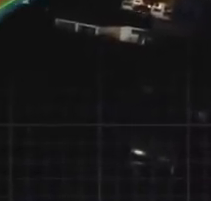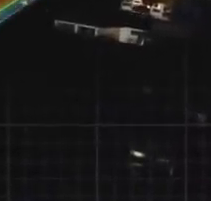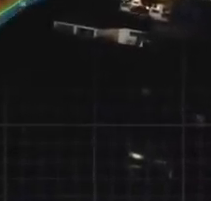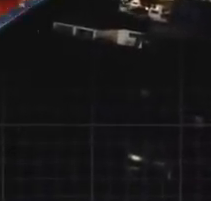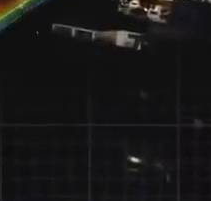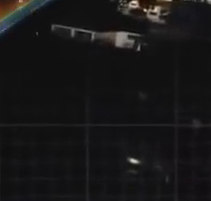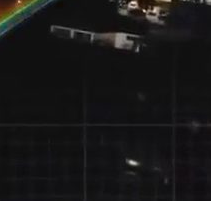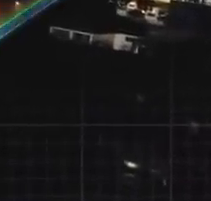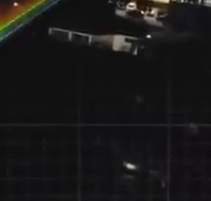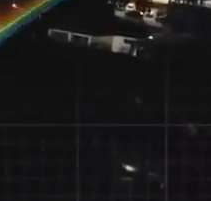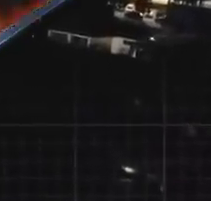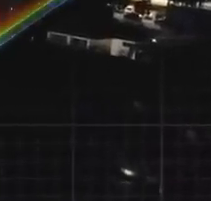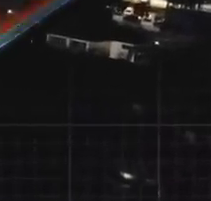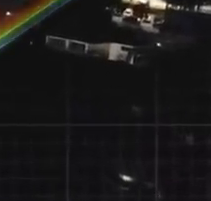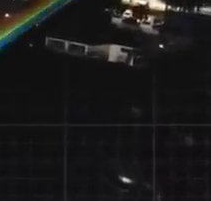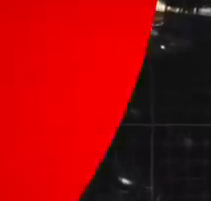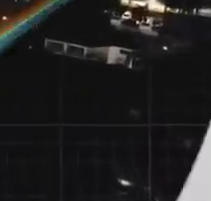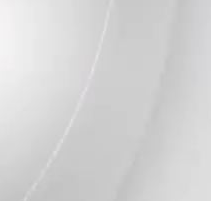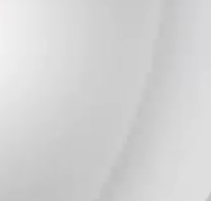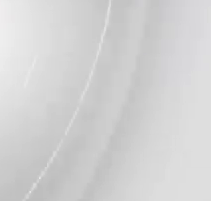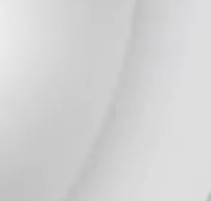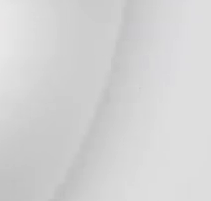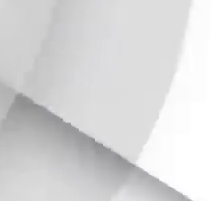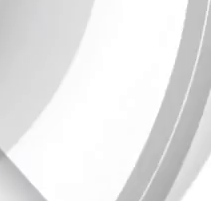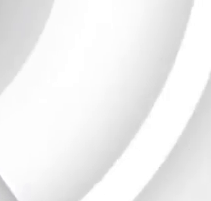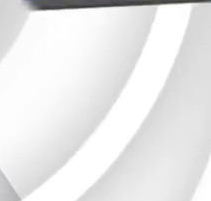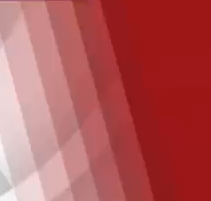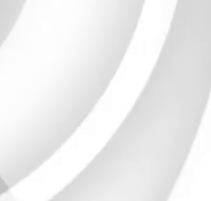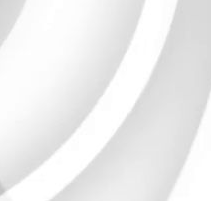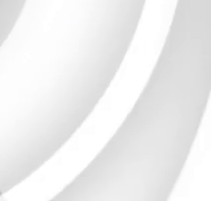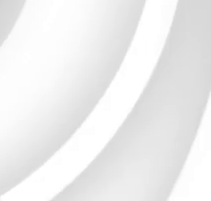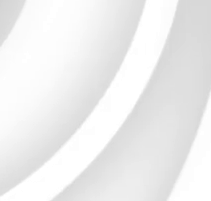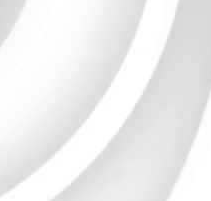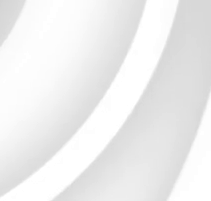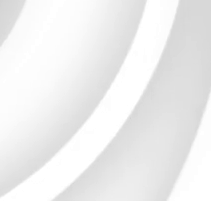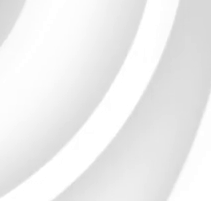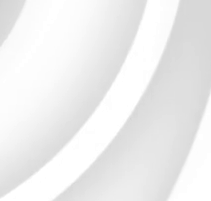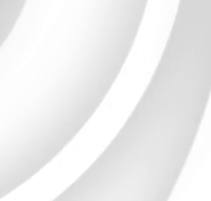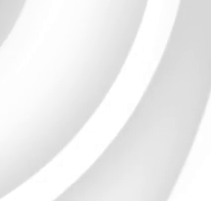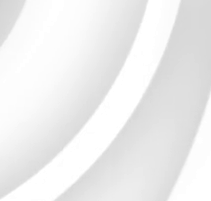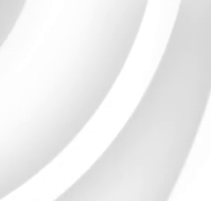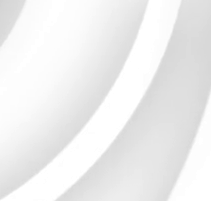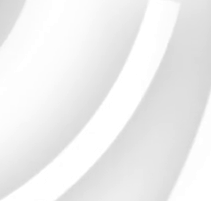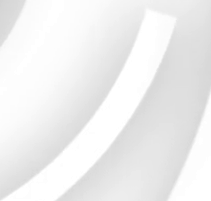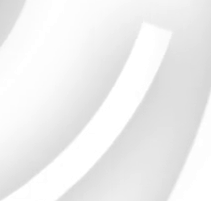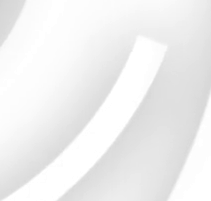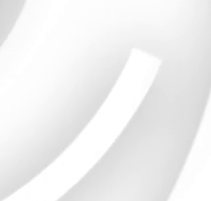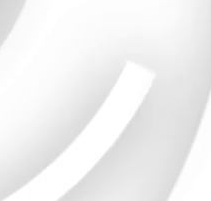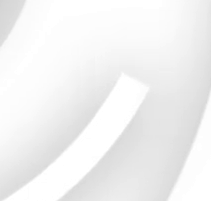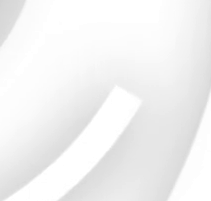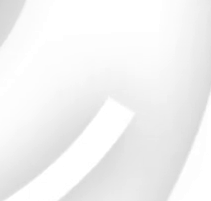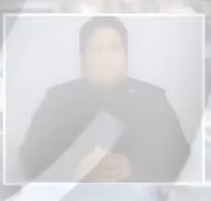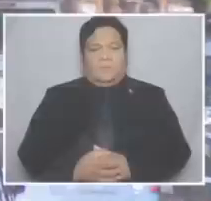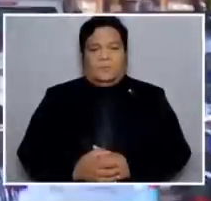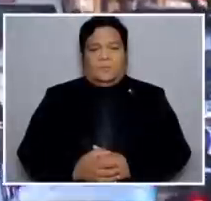ABS-CBN News Center Manila. Ito ang TV Patrol.